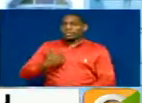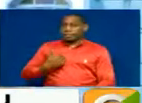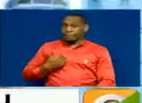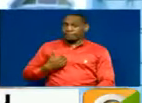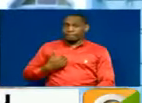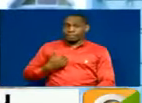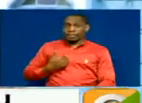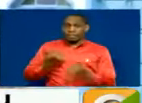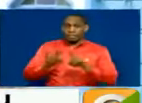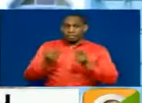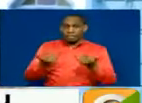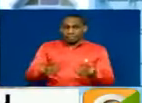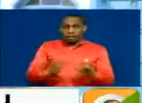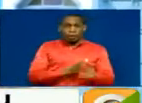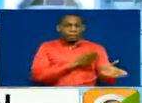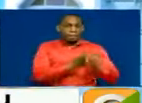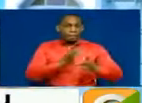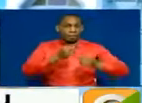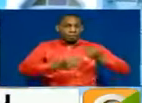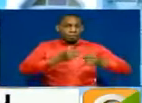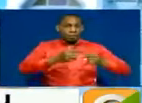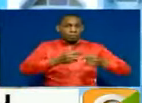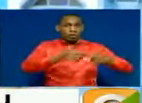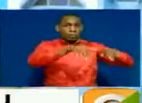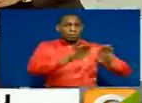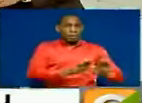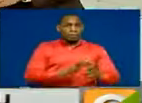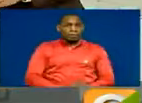tumepata matokeo, na sasa tuko kwa harakati ya matayarisho ya mazishi.